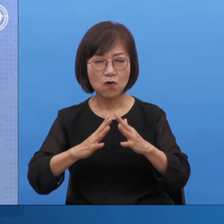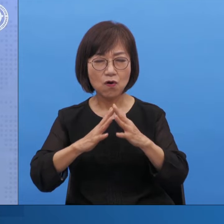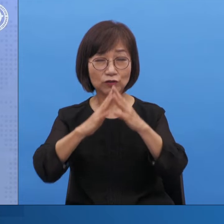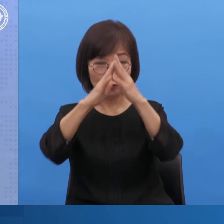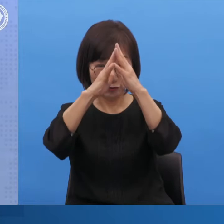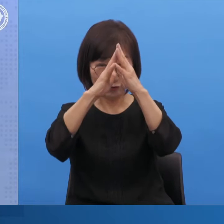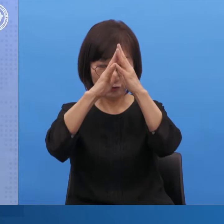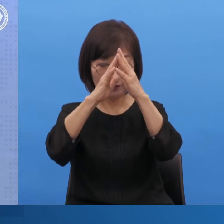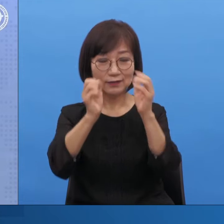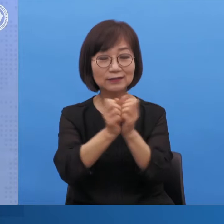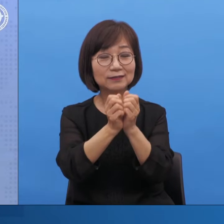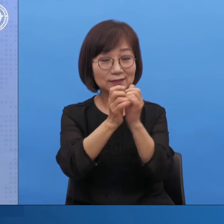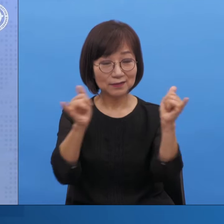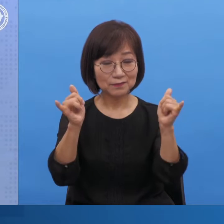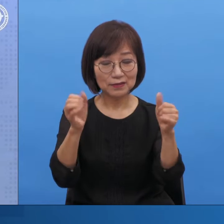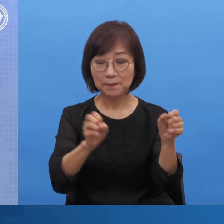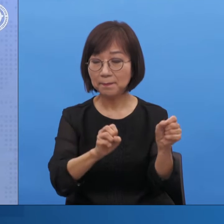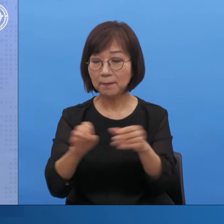버린 돌이